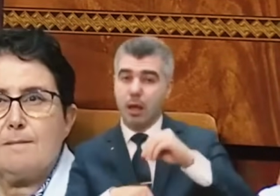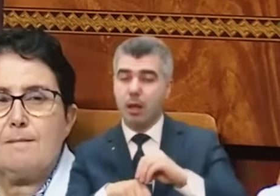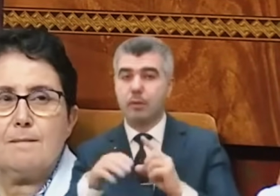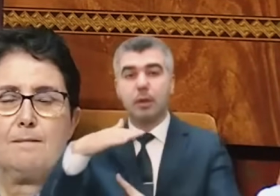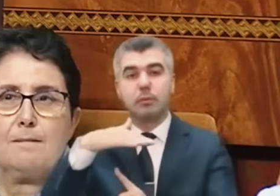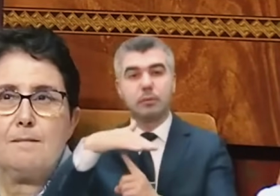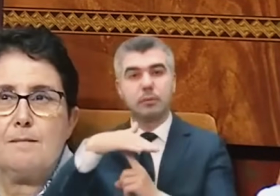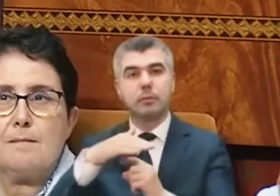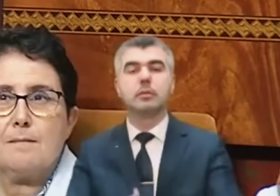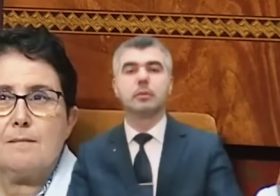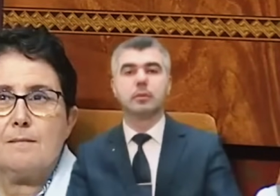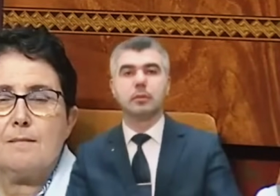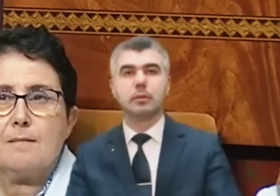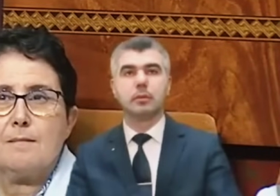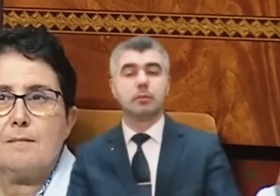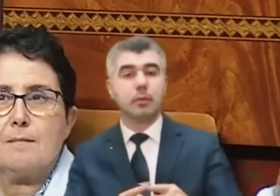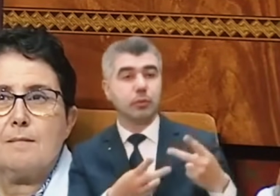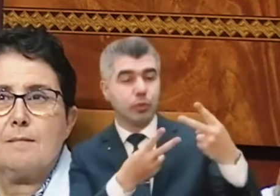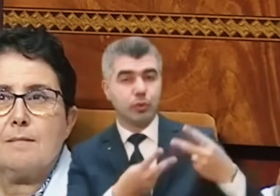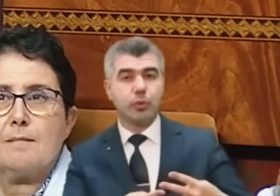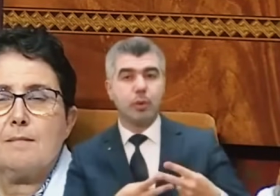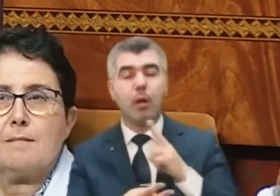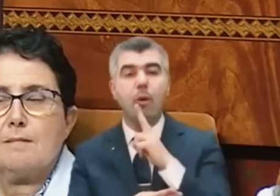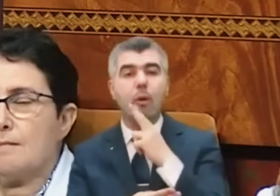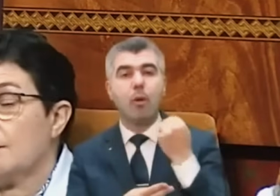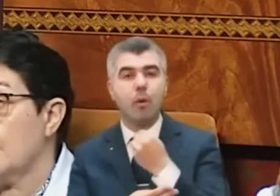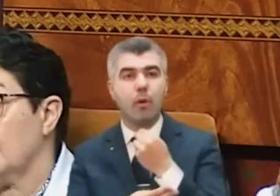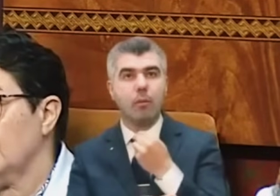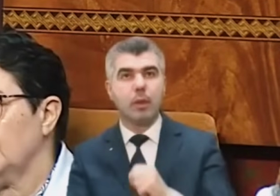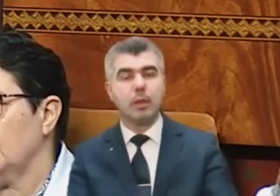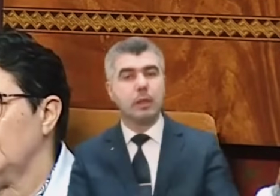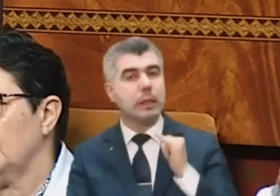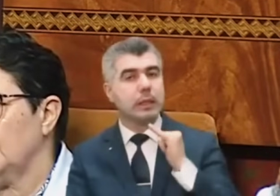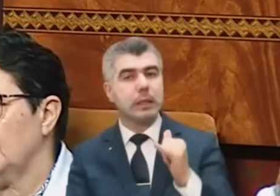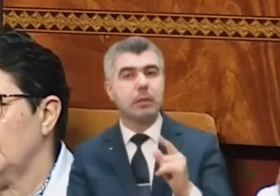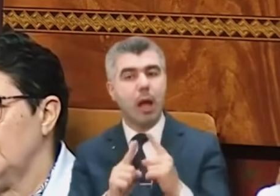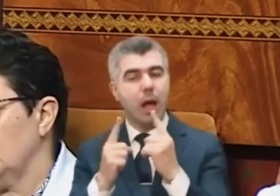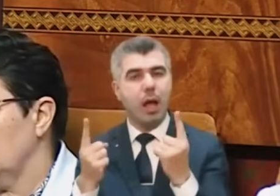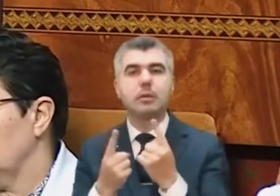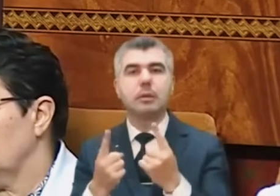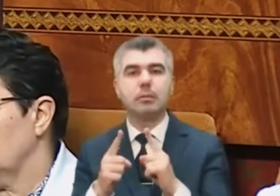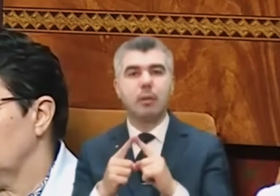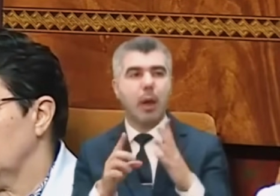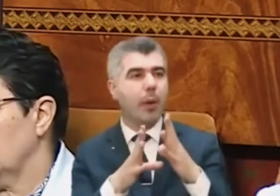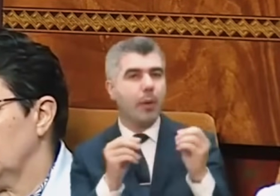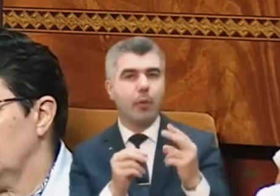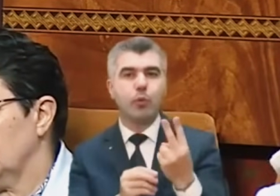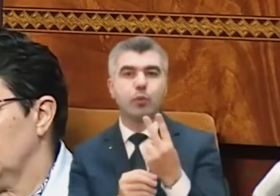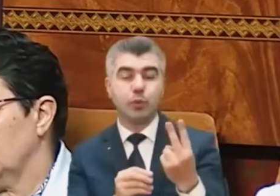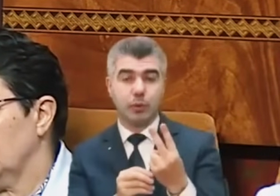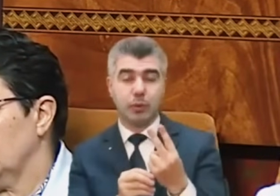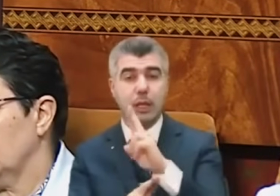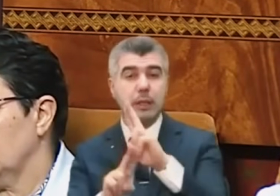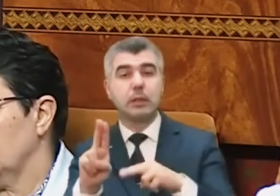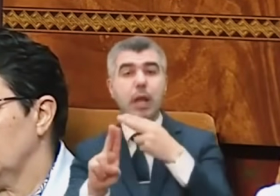نقطة نظام بشأن أولا حضور القطاعات الحكومية الذي يتكرر كالعادة بغياب قطاعين. ثانيا الإجابة على